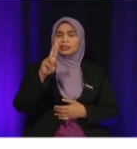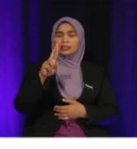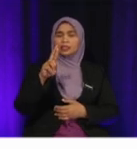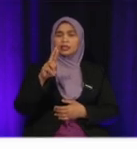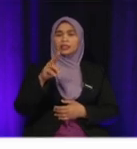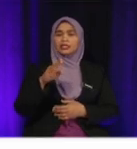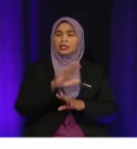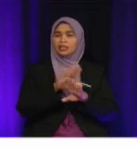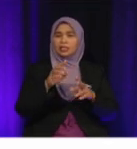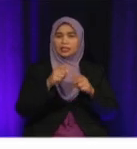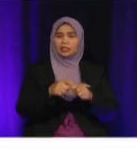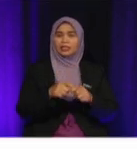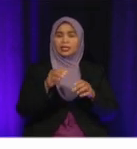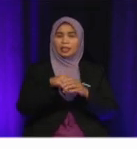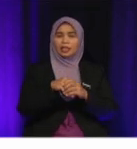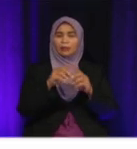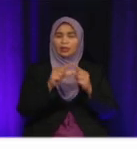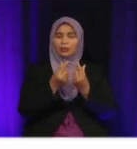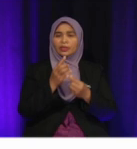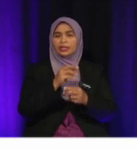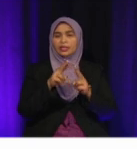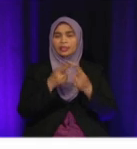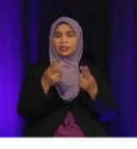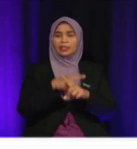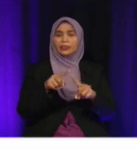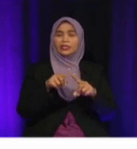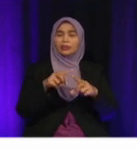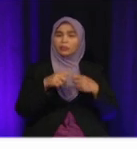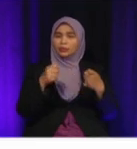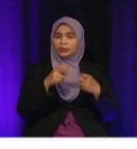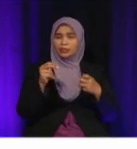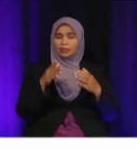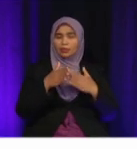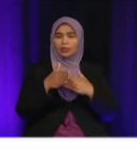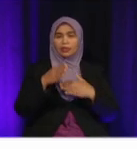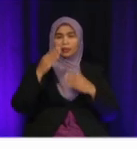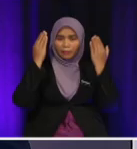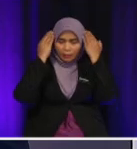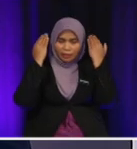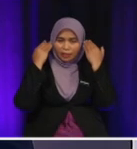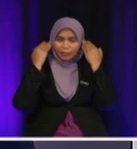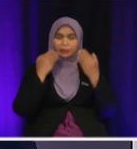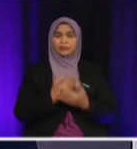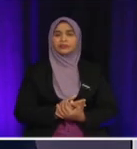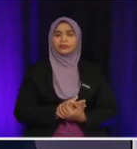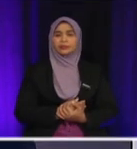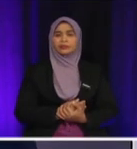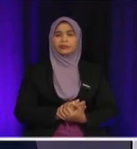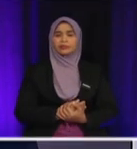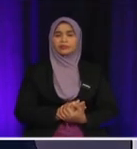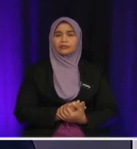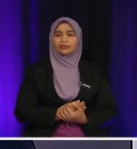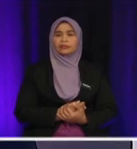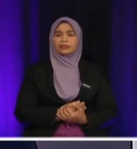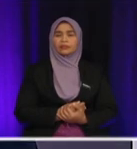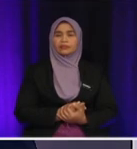iaitu yang tidak ditetapkan dalam Al-Quran dan As-Sunnah tapi diputuskan oleh mahkamah. Ha, nampaknya macam ada swap-swap sikitlah. Okey,